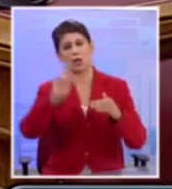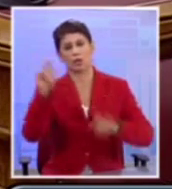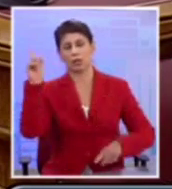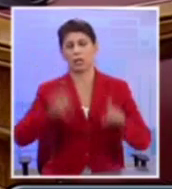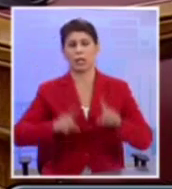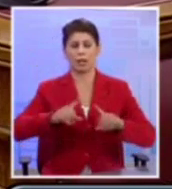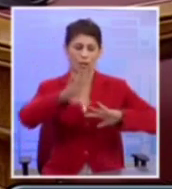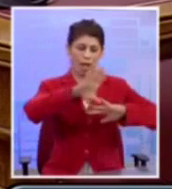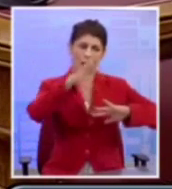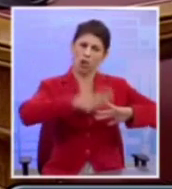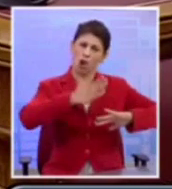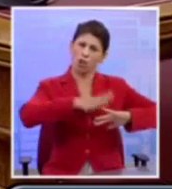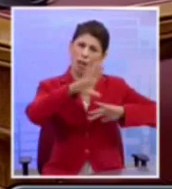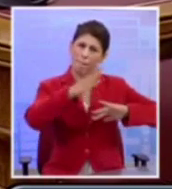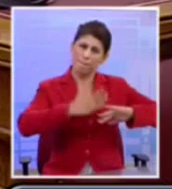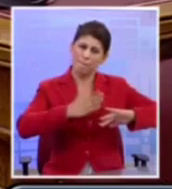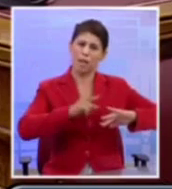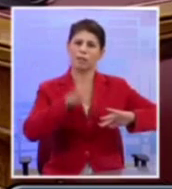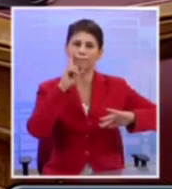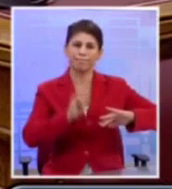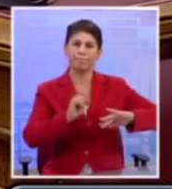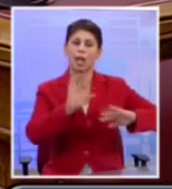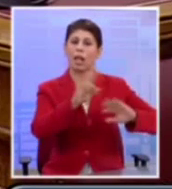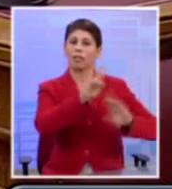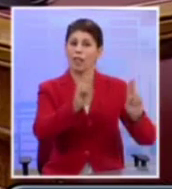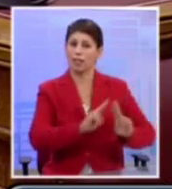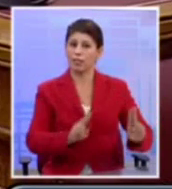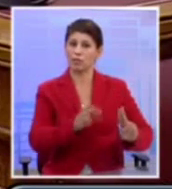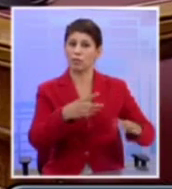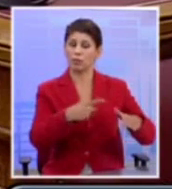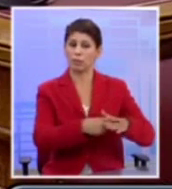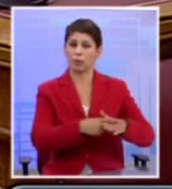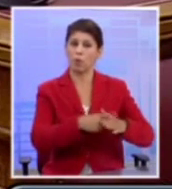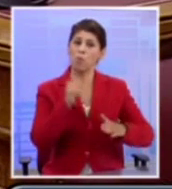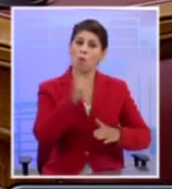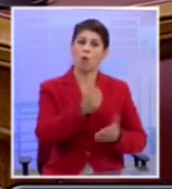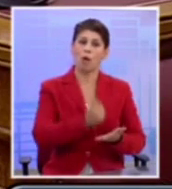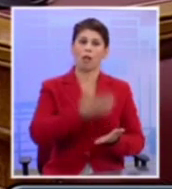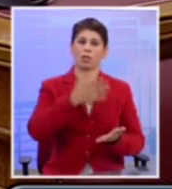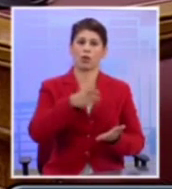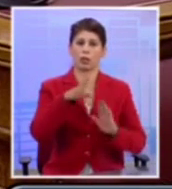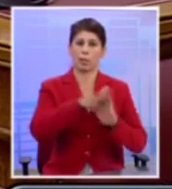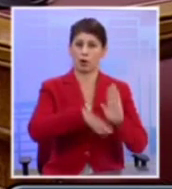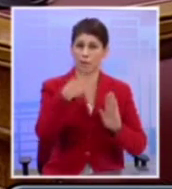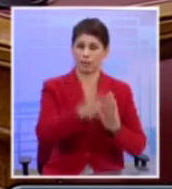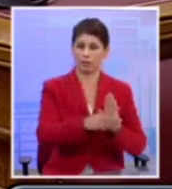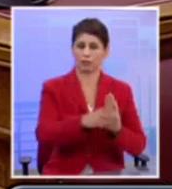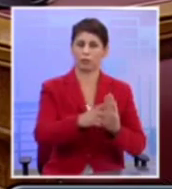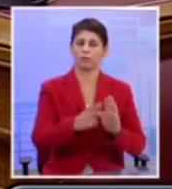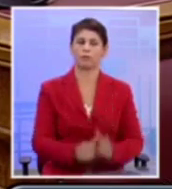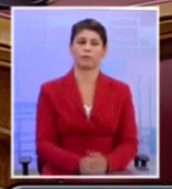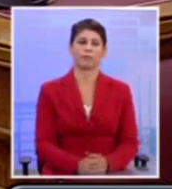Λατινικής Αμερικής, υποχρεώθηκε το Ταμείο να αυτοαξιολογεί τα προγράμματά του, αναθέτοντας